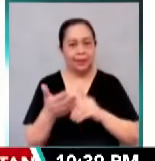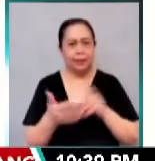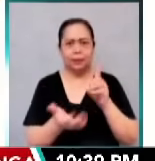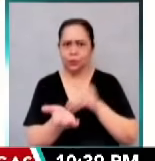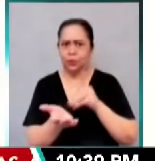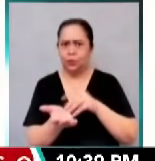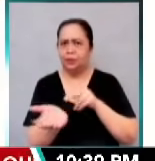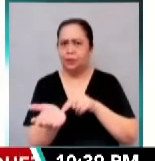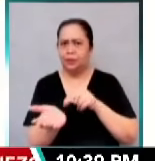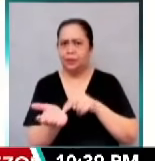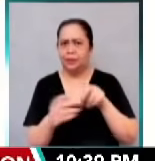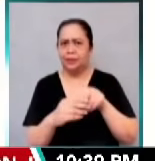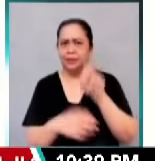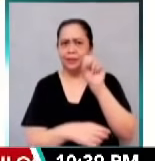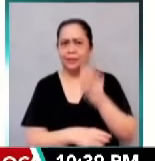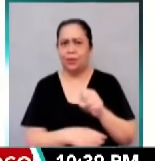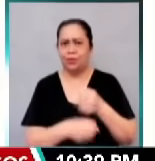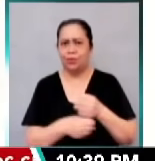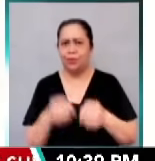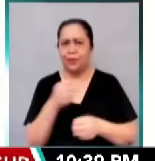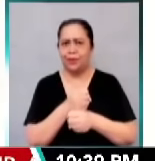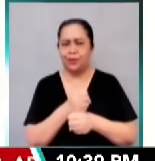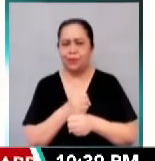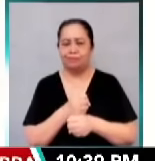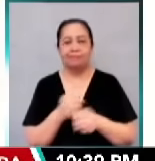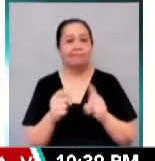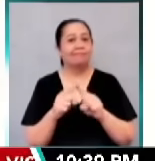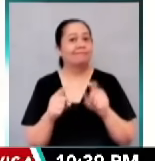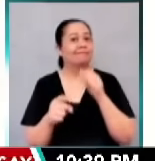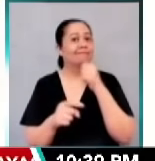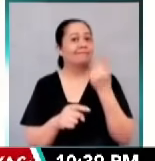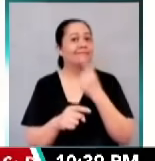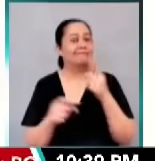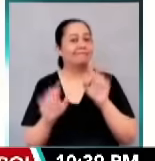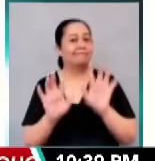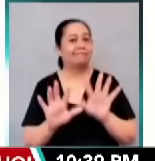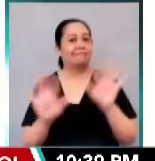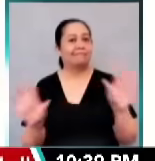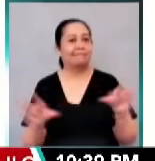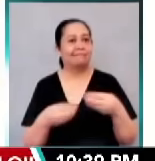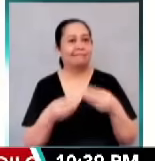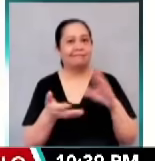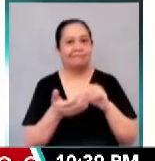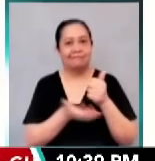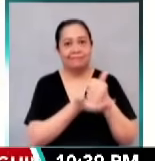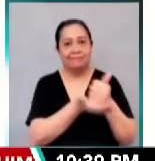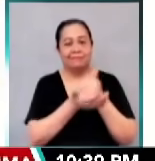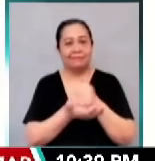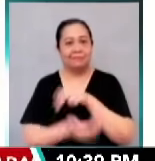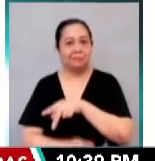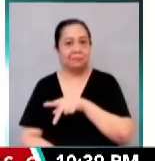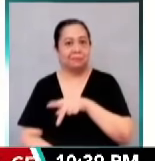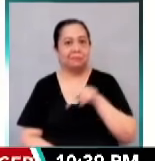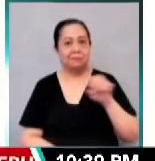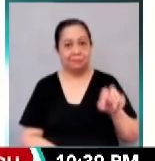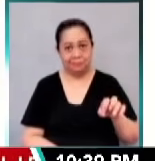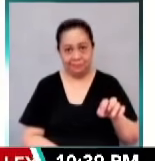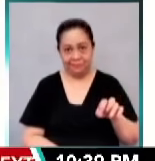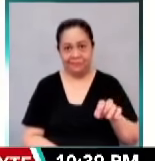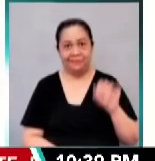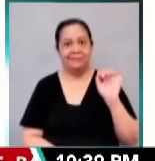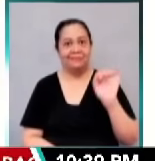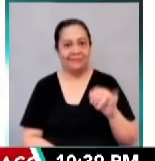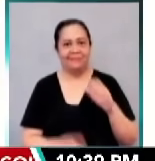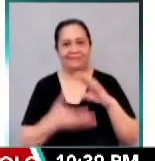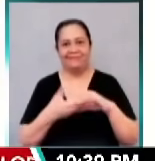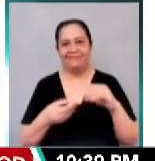South Cotabato. Pero hindi lang mga kapwa frontliner niya ang natutulungan ng mga PPE na yan. Yan ang ikikwento sa atin